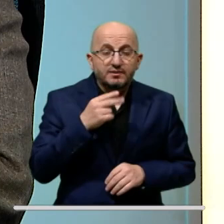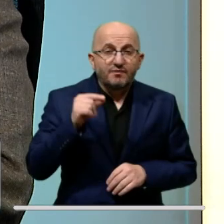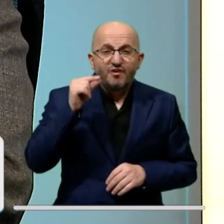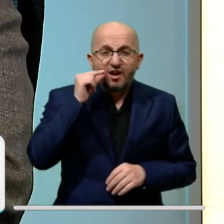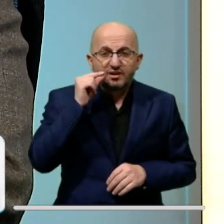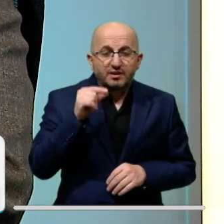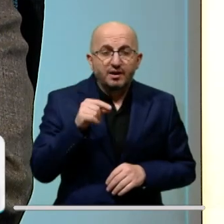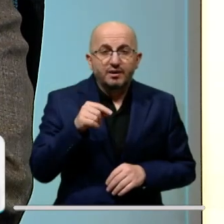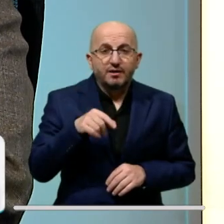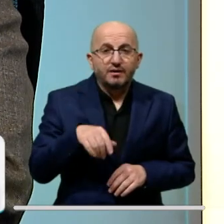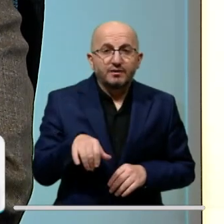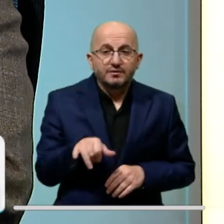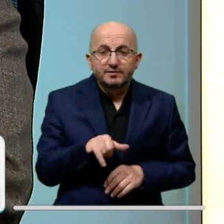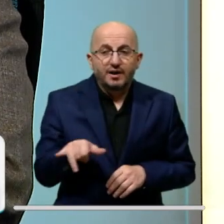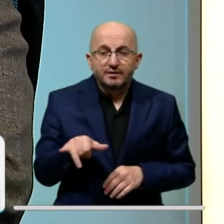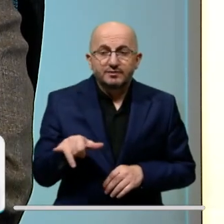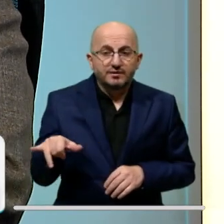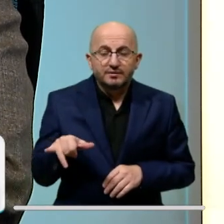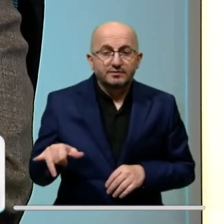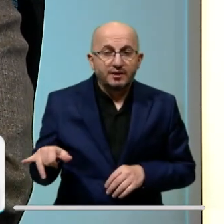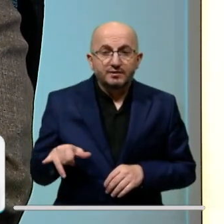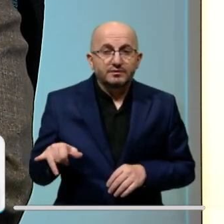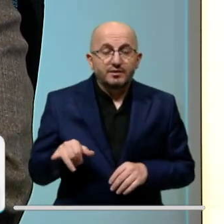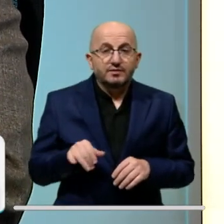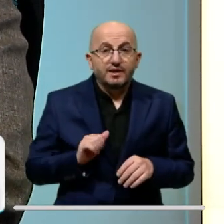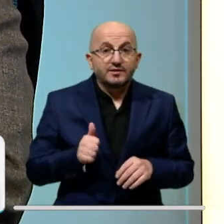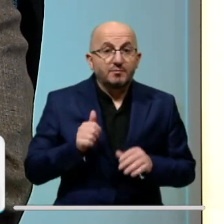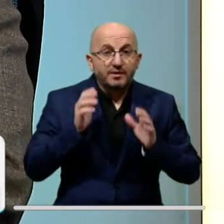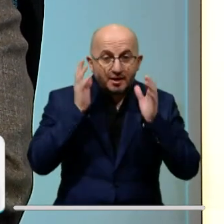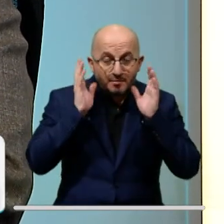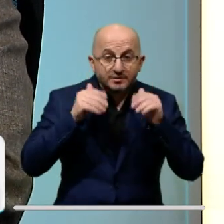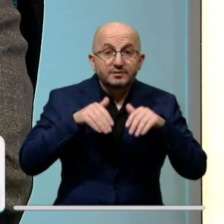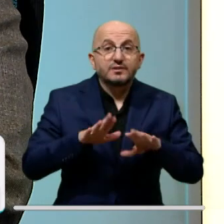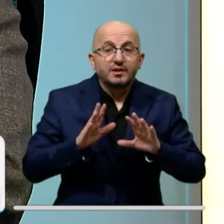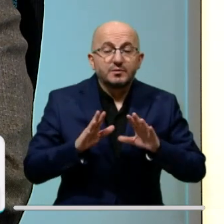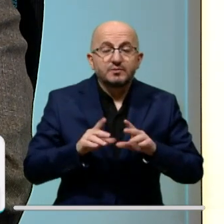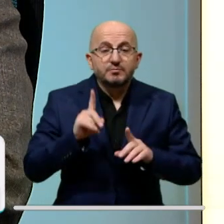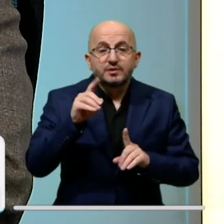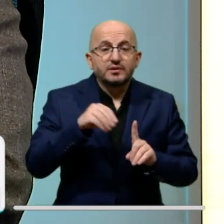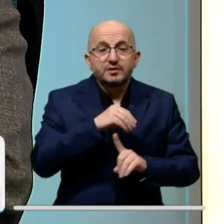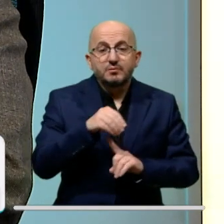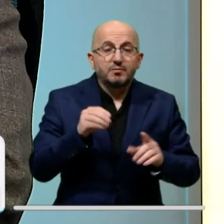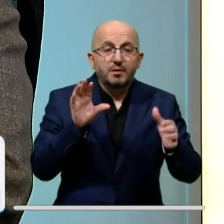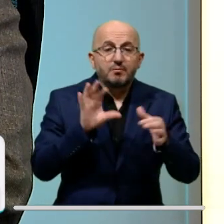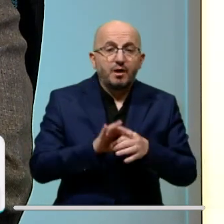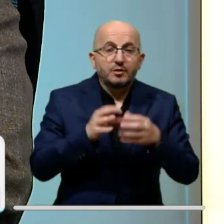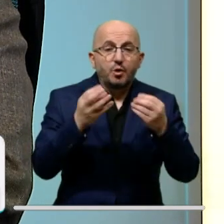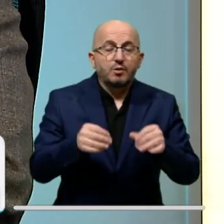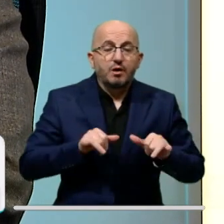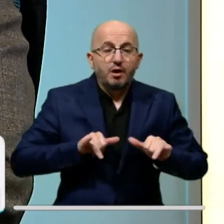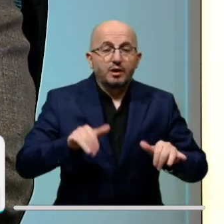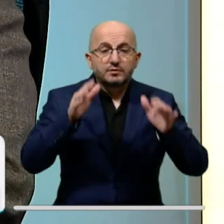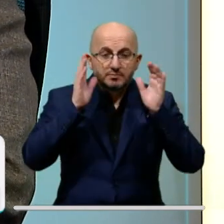erkek yan yana hangi durumda hani namaz kılamazlar? Bir imama bağlı olarak aynı namazı